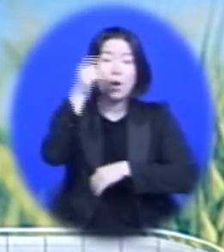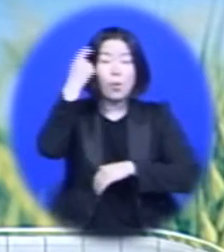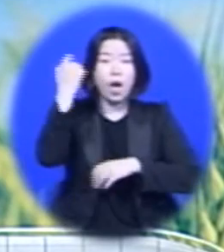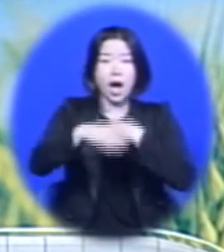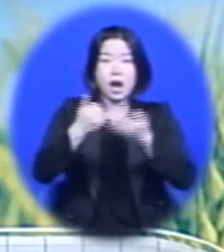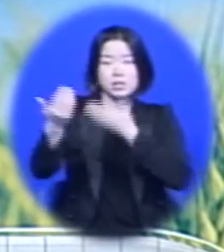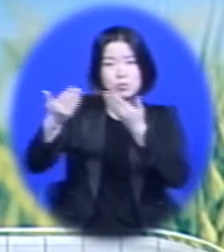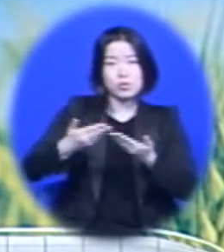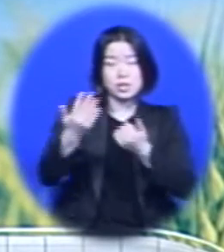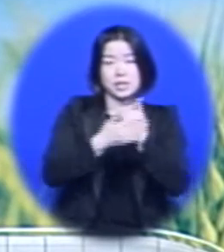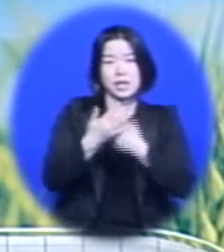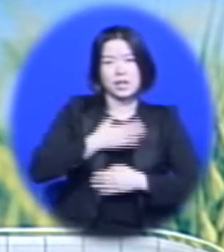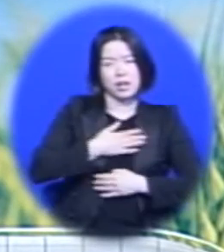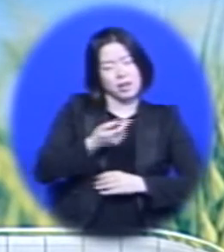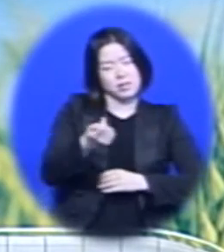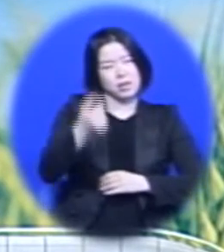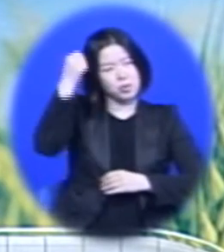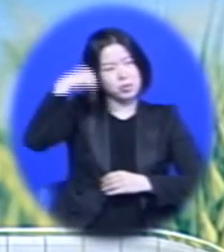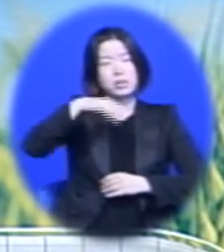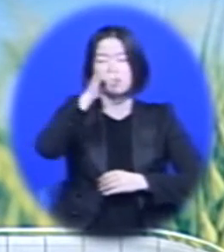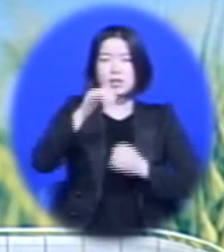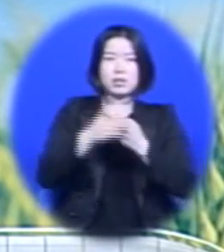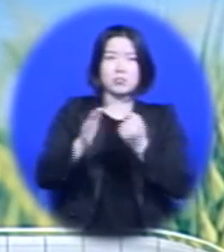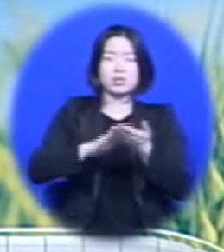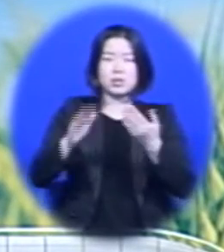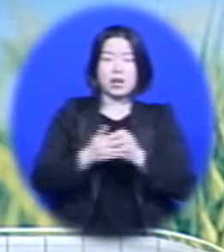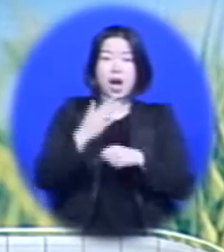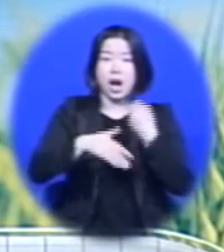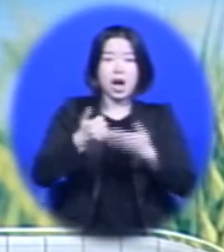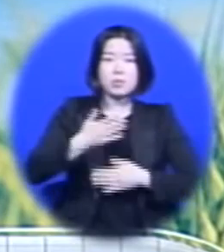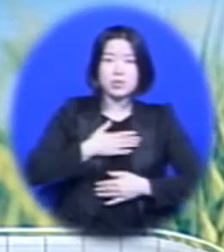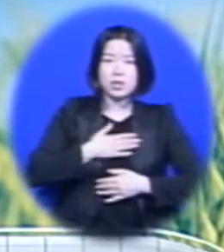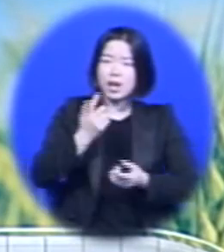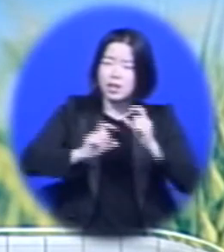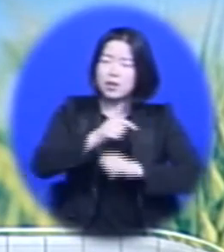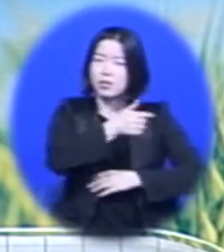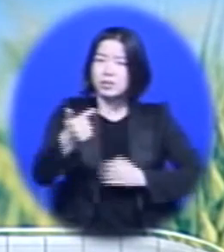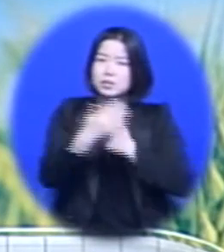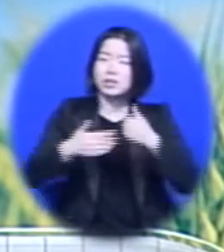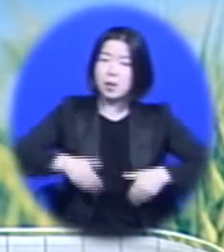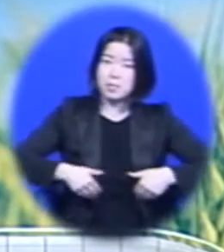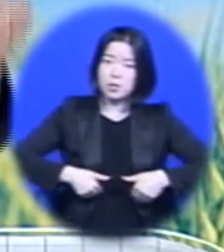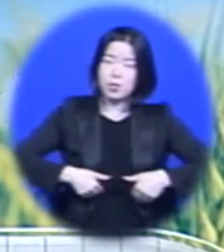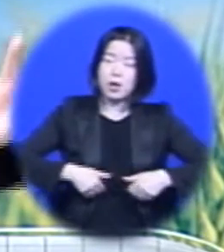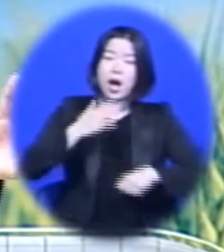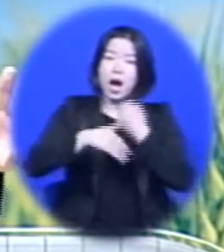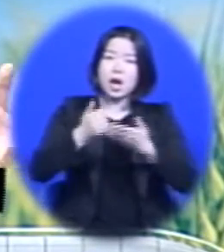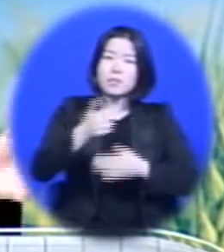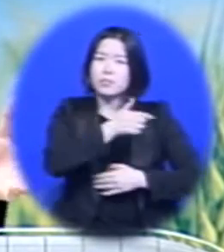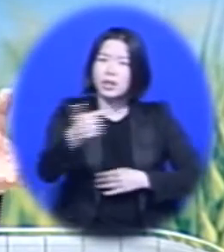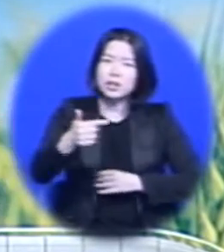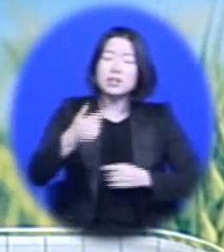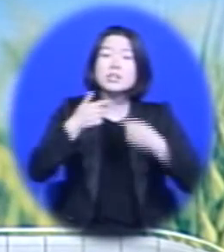은혜가 나에게는 너무 작다고 느꼈기 때문에 하나님 저에게는 더 큰 은혜가 필요해요. 하나님 저에게는 더 큰